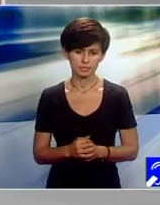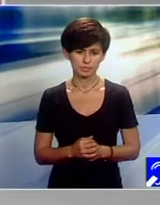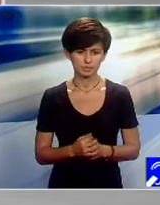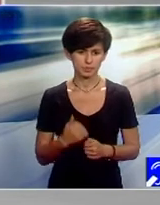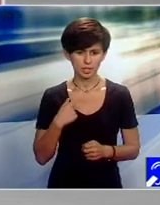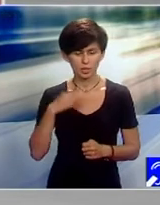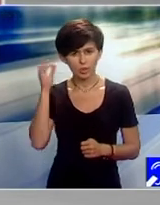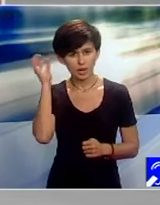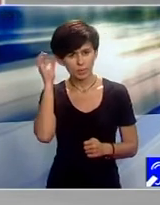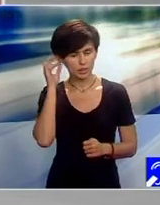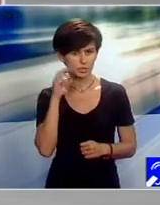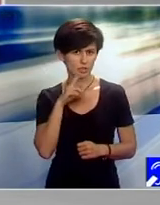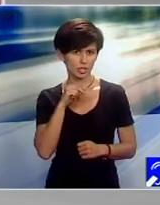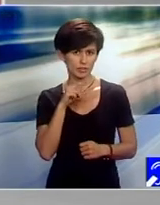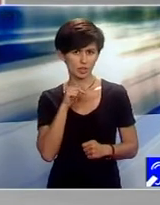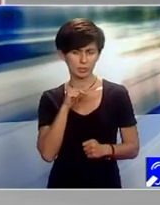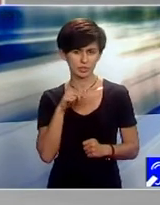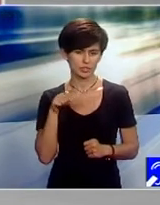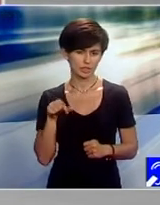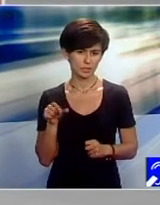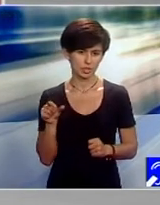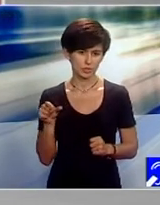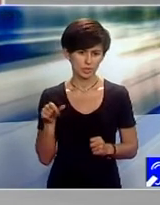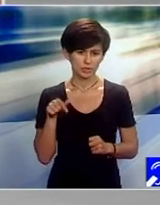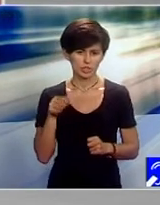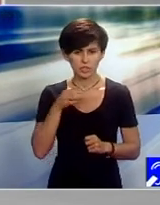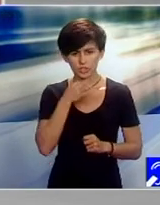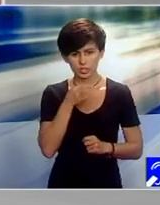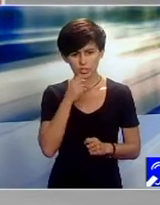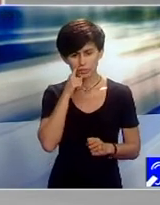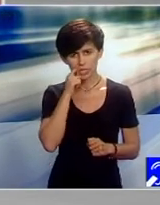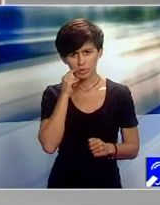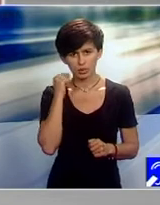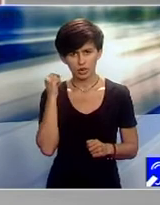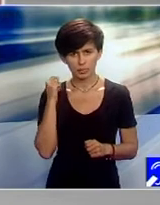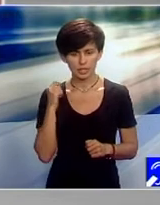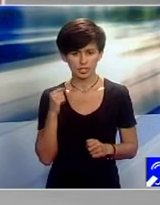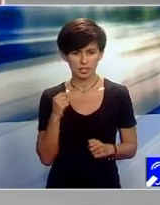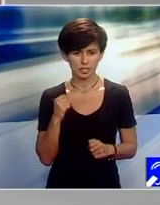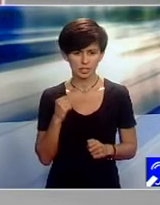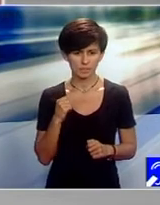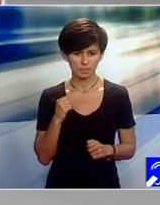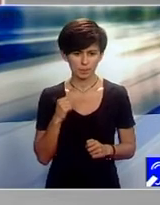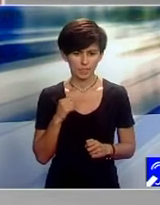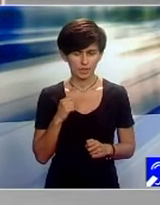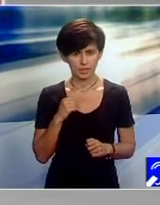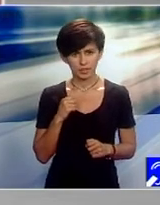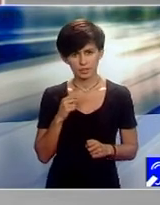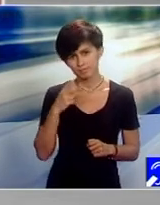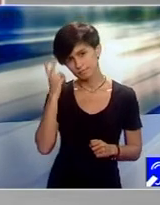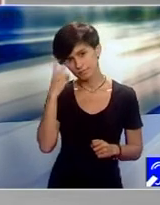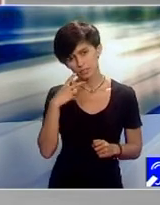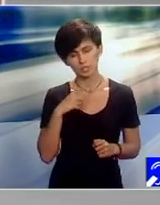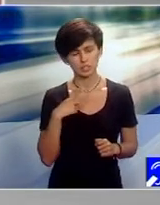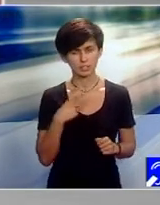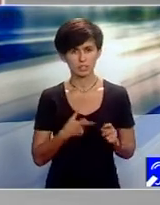auzit de multe ori vorbindu-se despre acest subiect și spuneau oamenii, ar exista sau am înțeles că există o conexiune